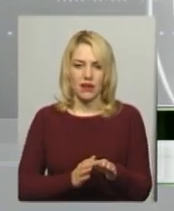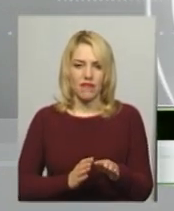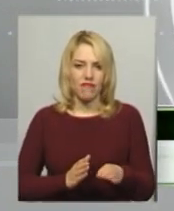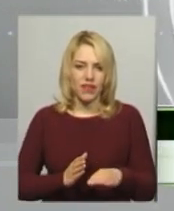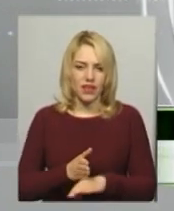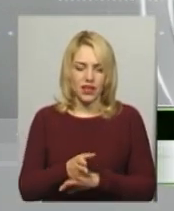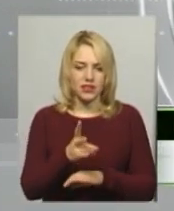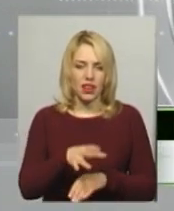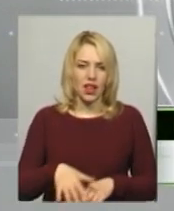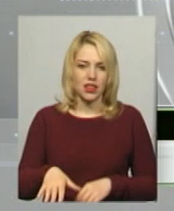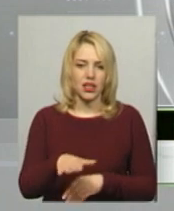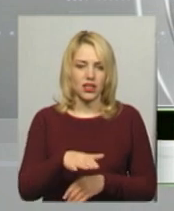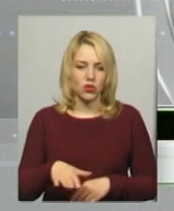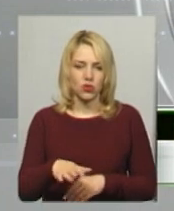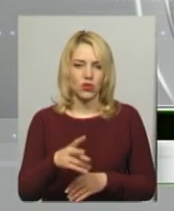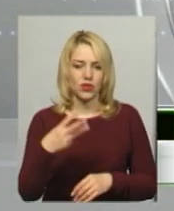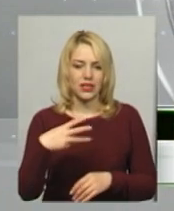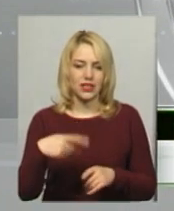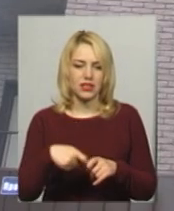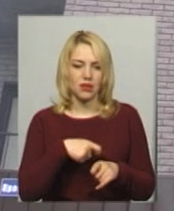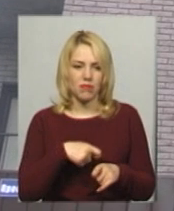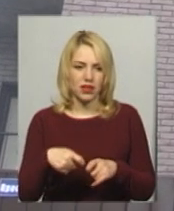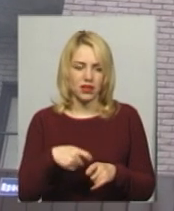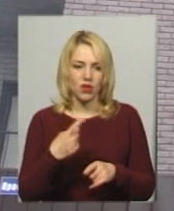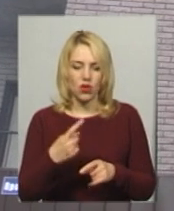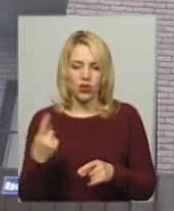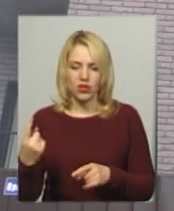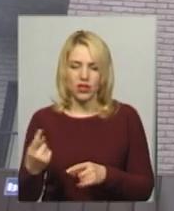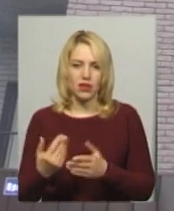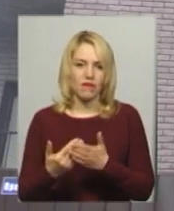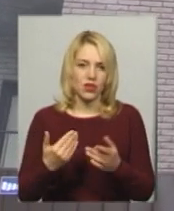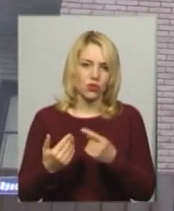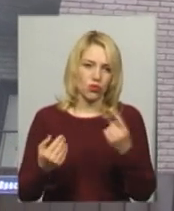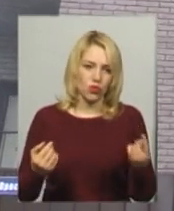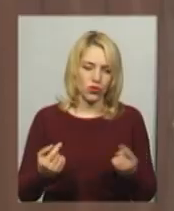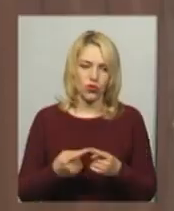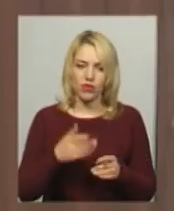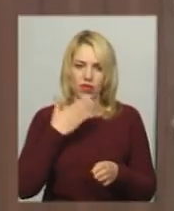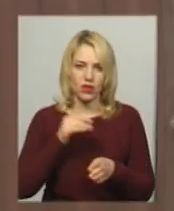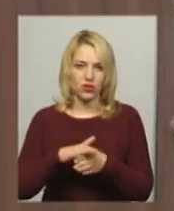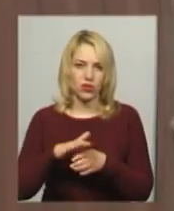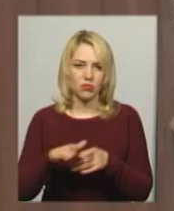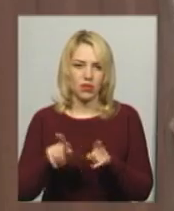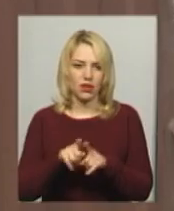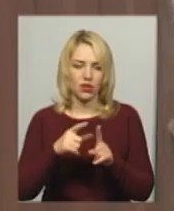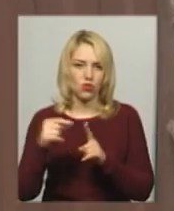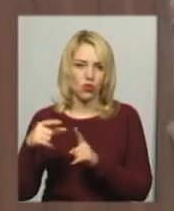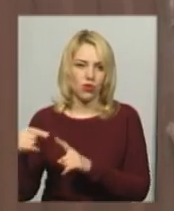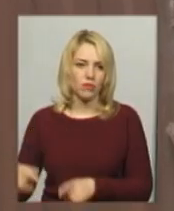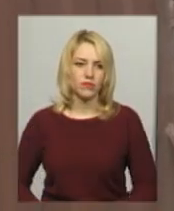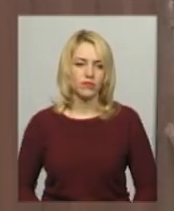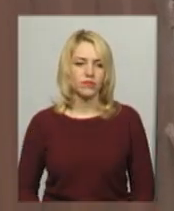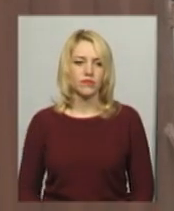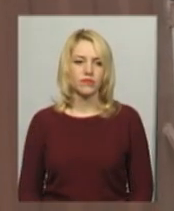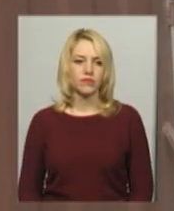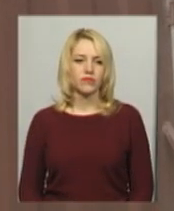на відстань не більше 30 метрів один від одного. За словами Альони Берези, забудовники не дотримуються цих норм. Михайло Жила, Віктор Кривий,